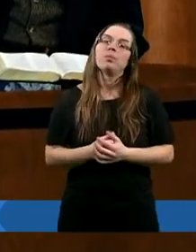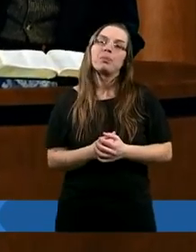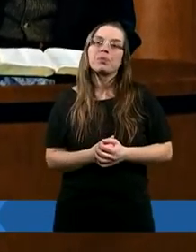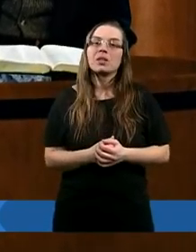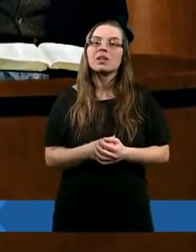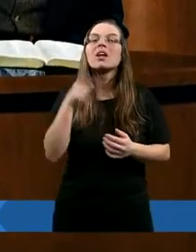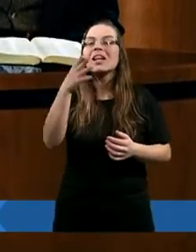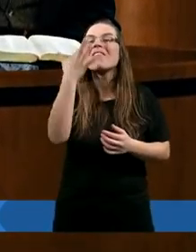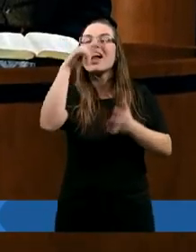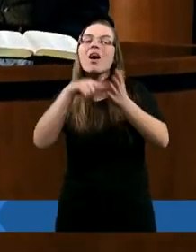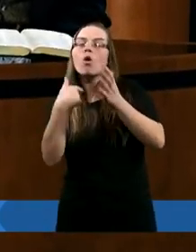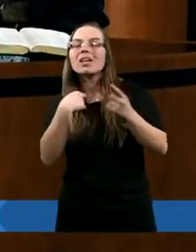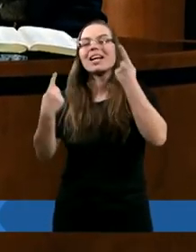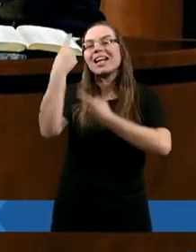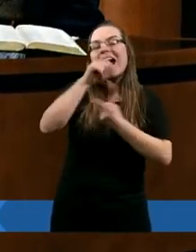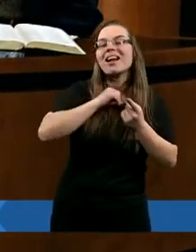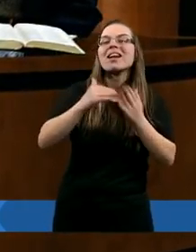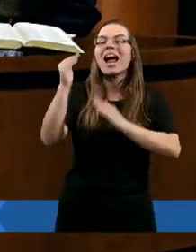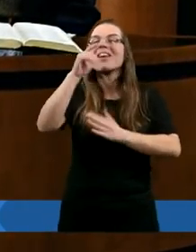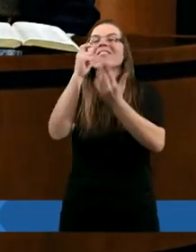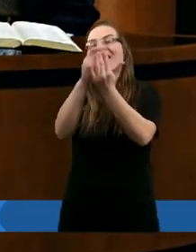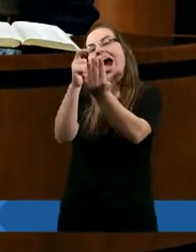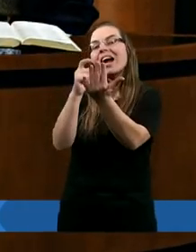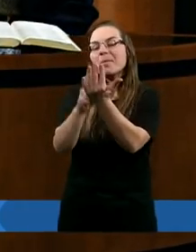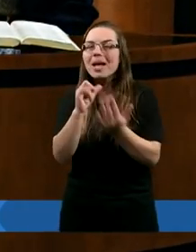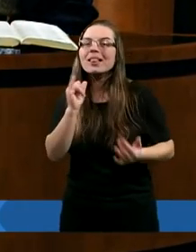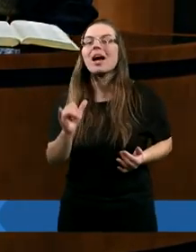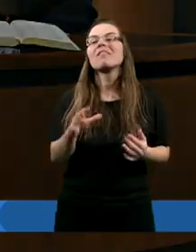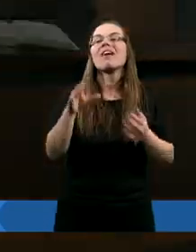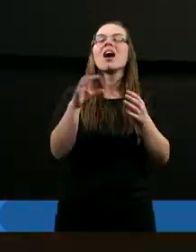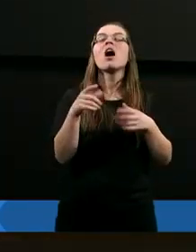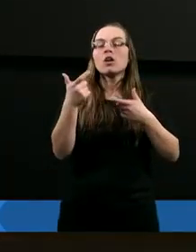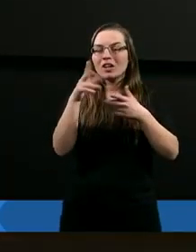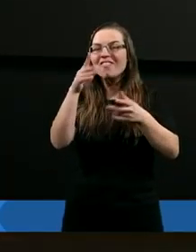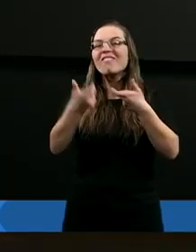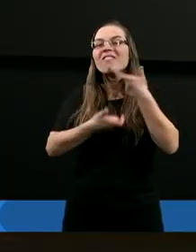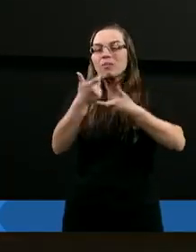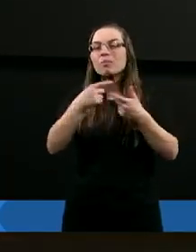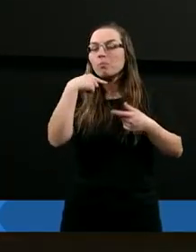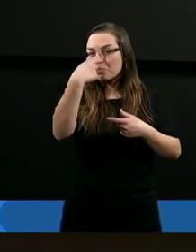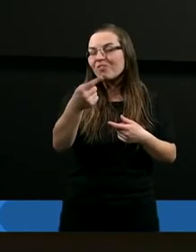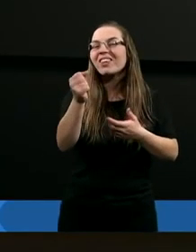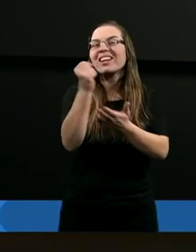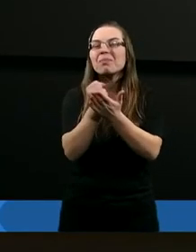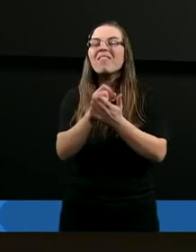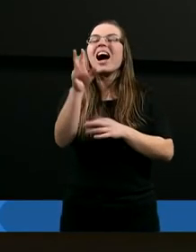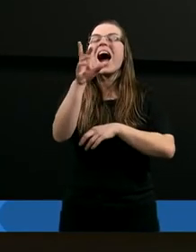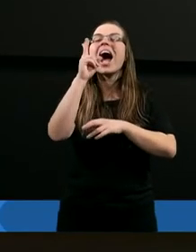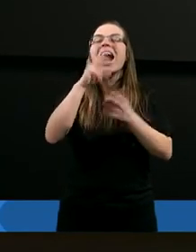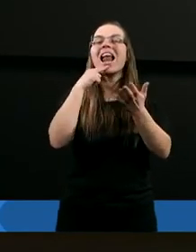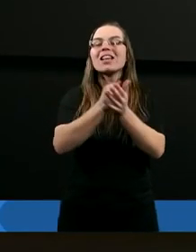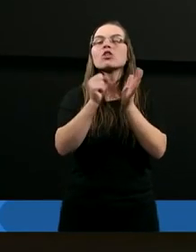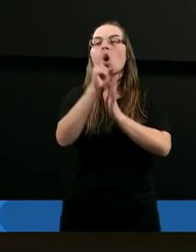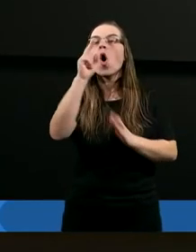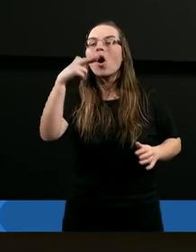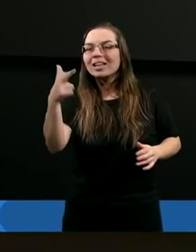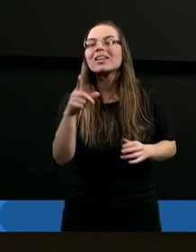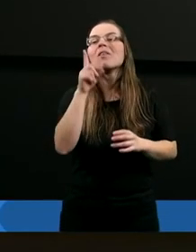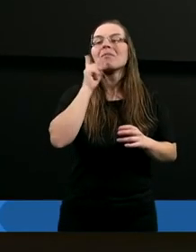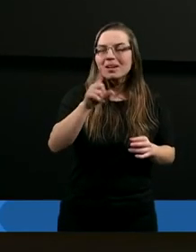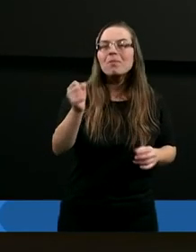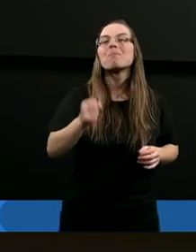Ja wielokrotnie zastanawiałem się nad fragmentami, bo wywołany został list do Koryntian i tutaj rzeczywiście, Paweł,